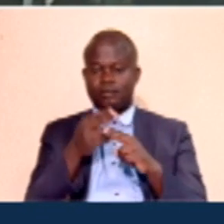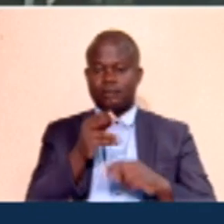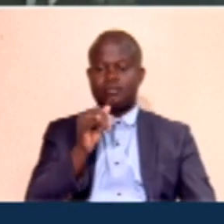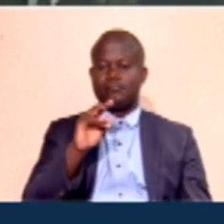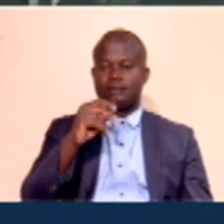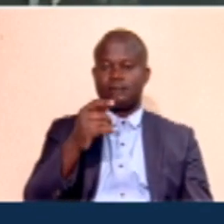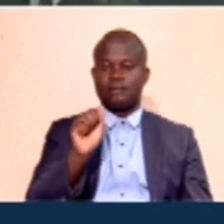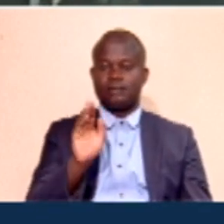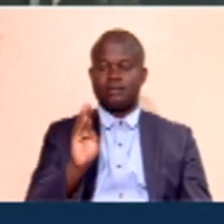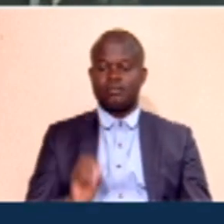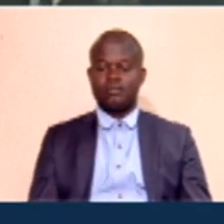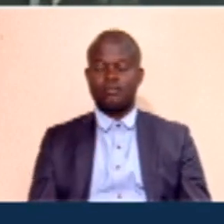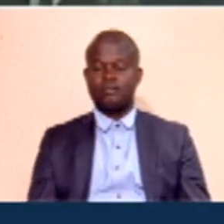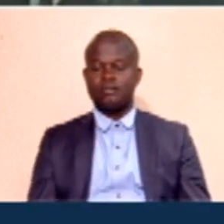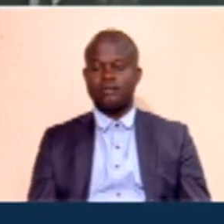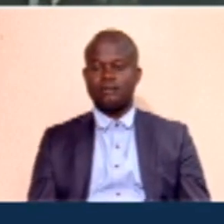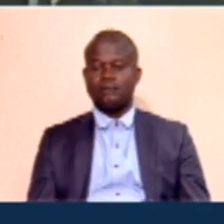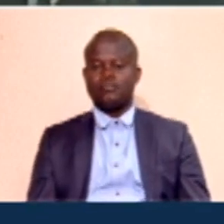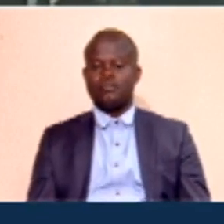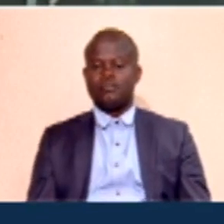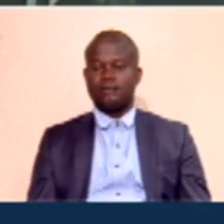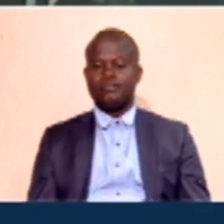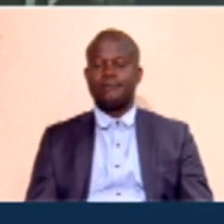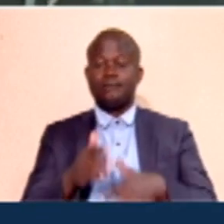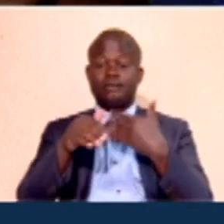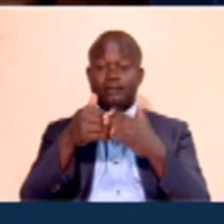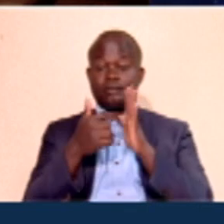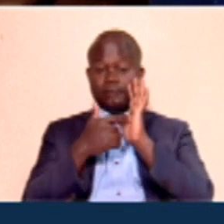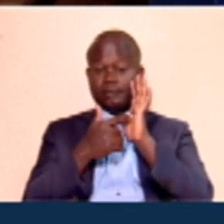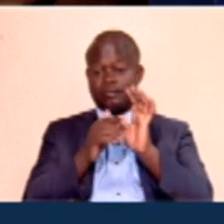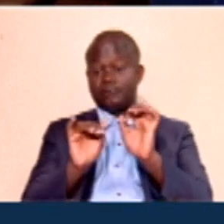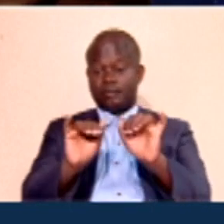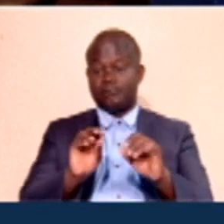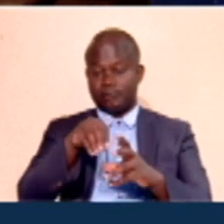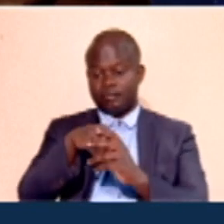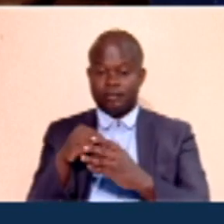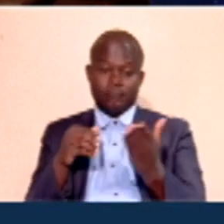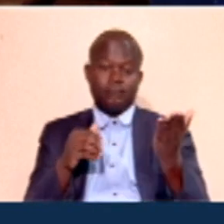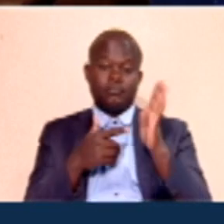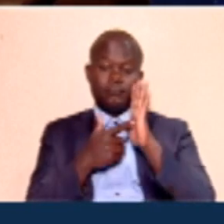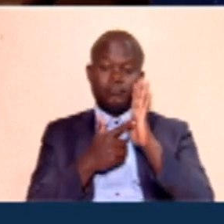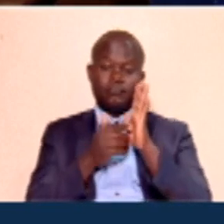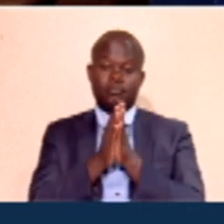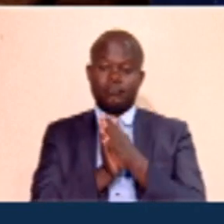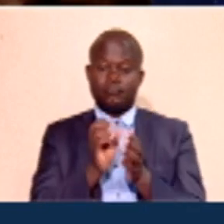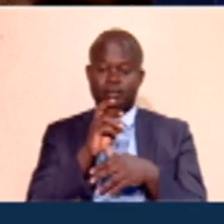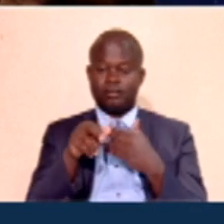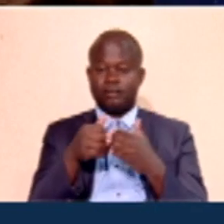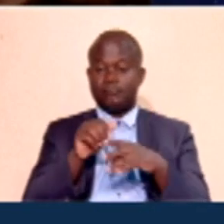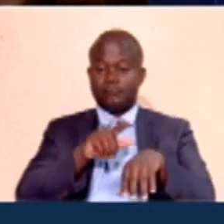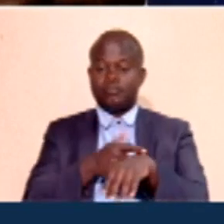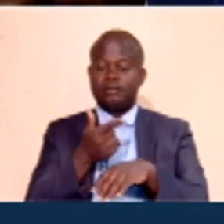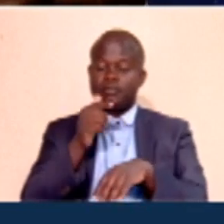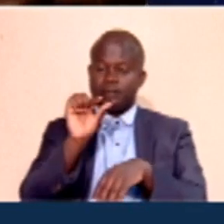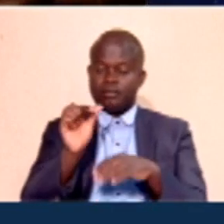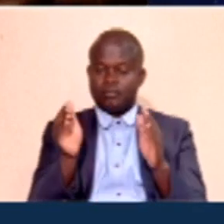Ingabo King. Hanyuma ibyo bihangano biraza kuguma muri ingoro ndangamateka cyangwa ni igihe